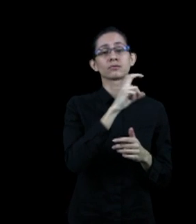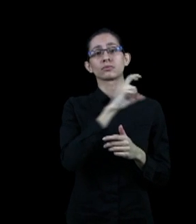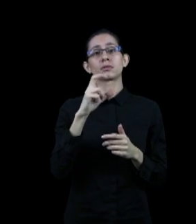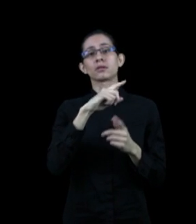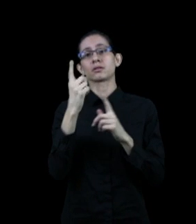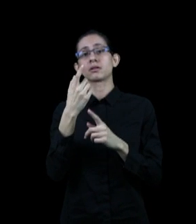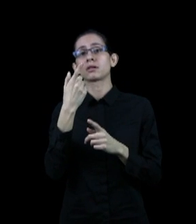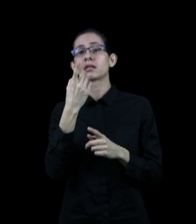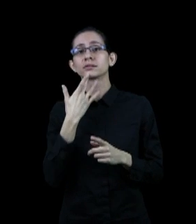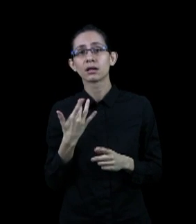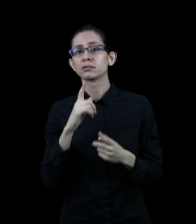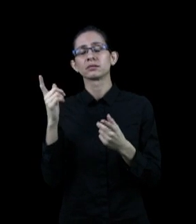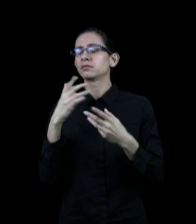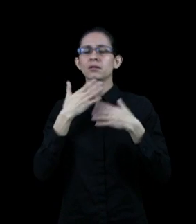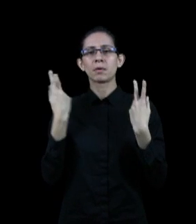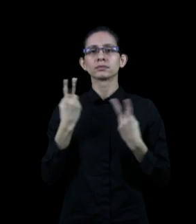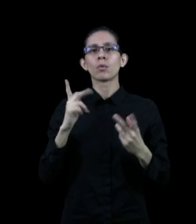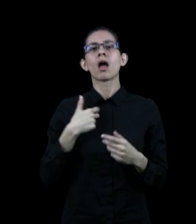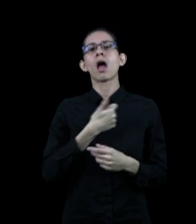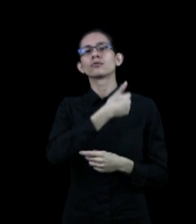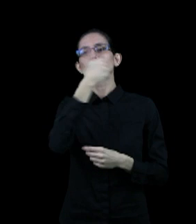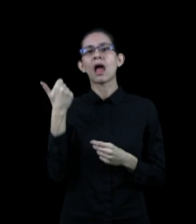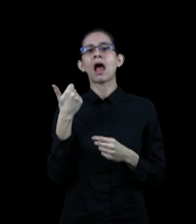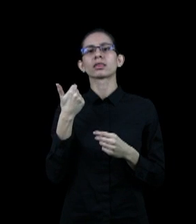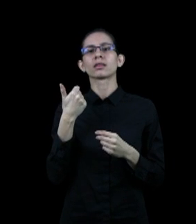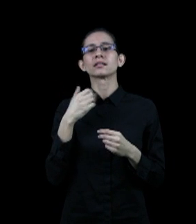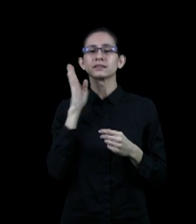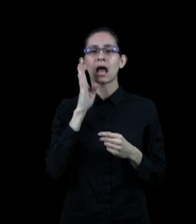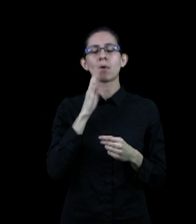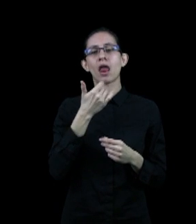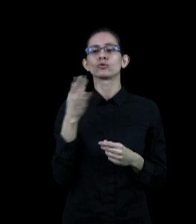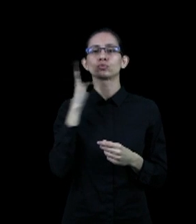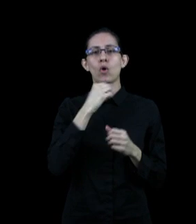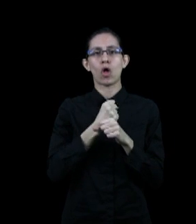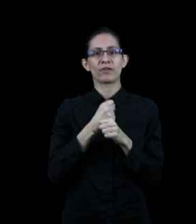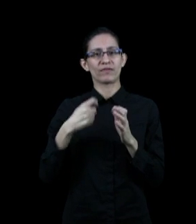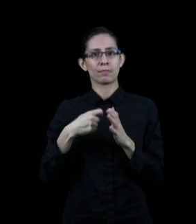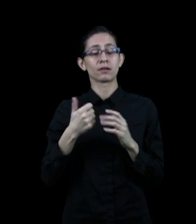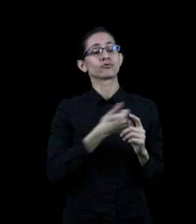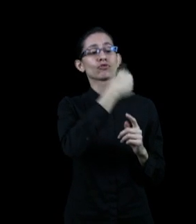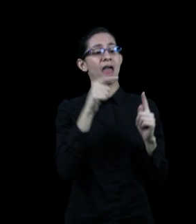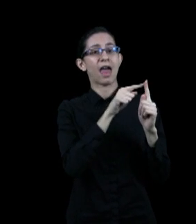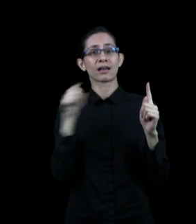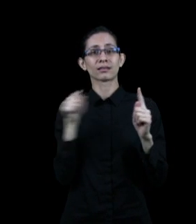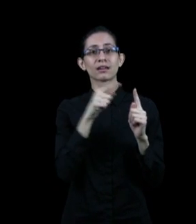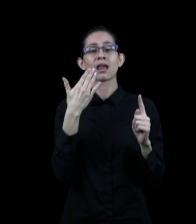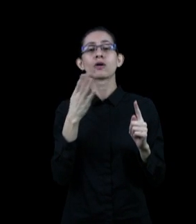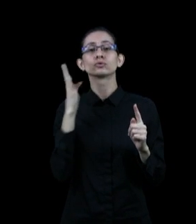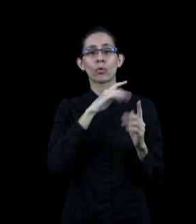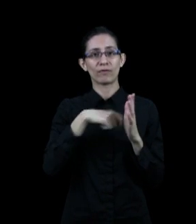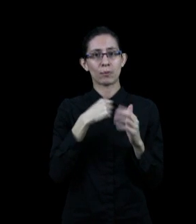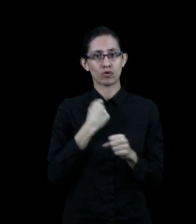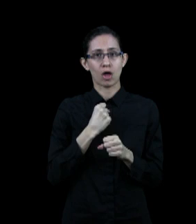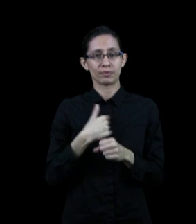I tak będę robił tyle samo filmów dziennie. Tu jednostką są zatem filmy dziennie.